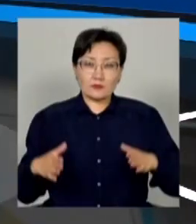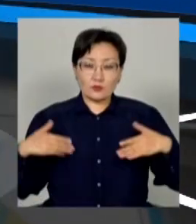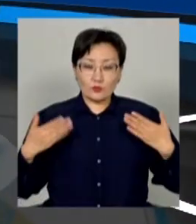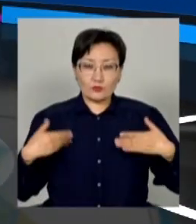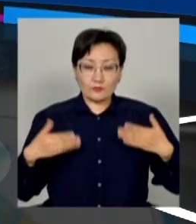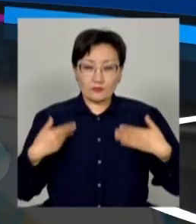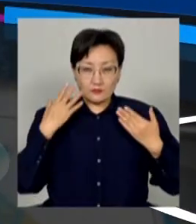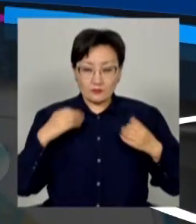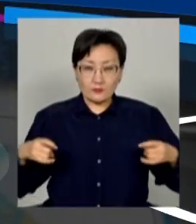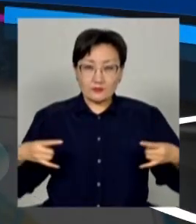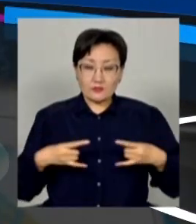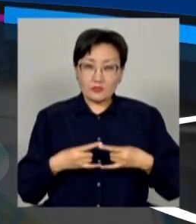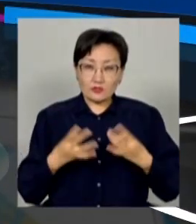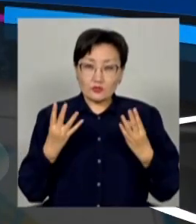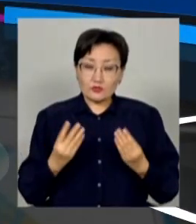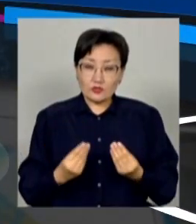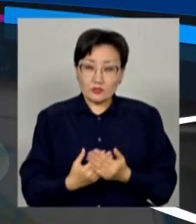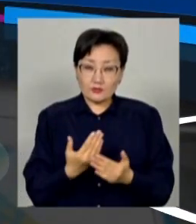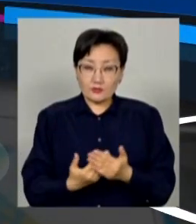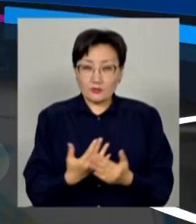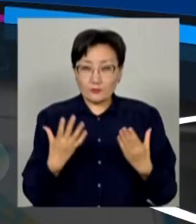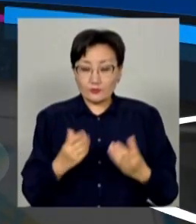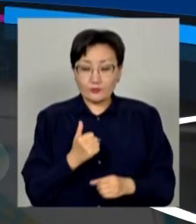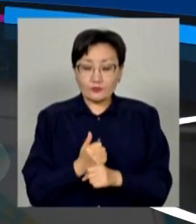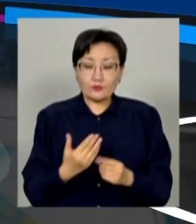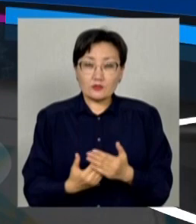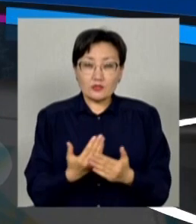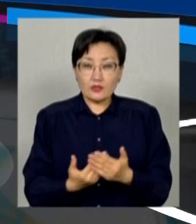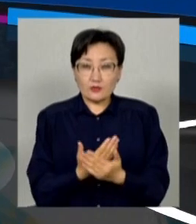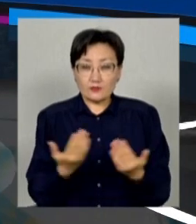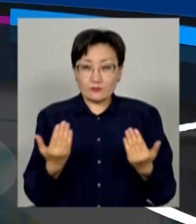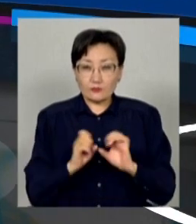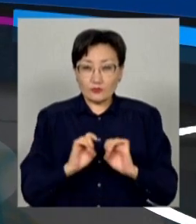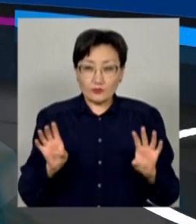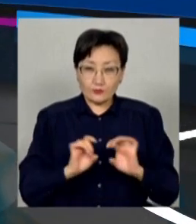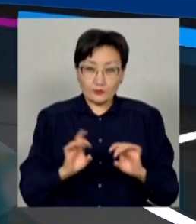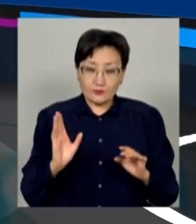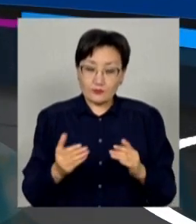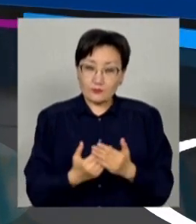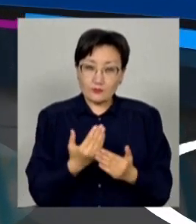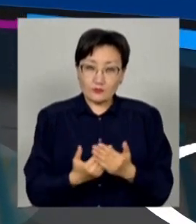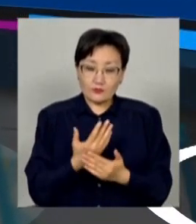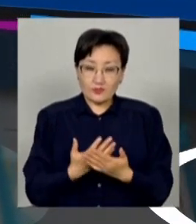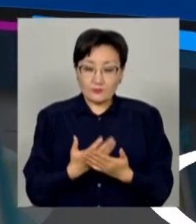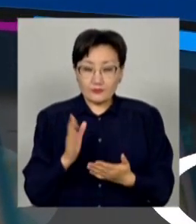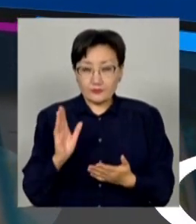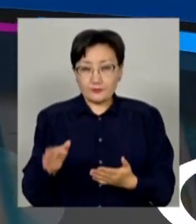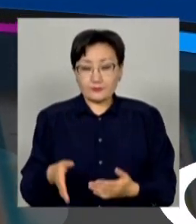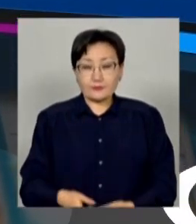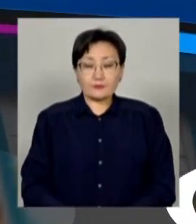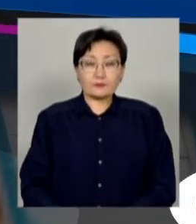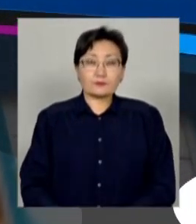Армысыздар, құрметті көрермен, тікелей эфирде жаңалықтар студияда мен Қайрат Советбекұлы және әріптесім Бұлбұл Қалнұр қоса. Бүгін